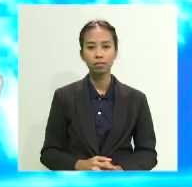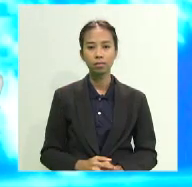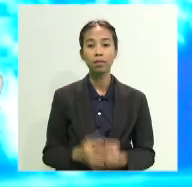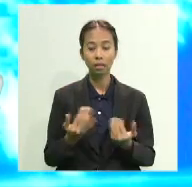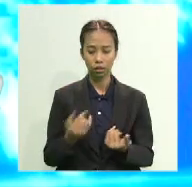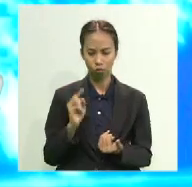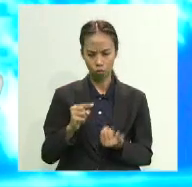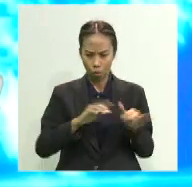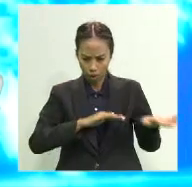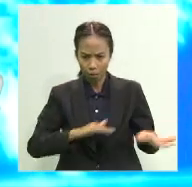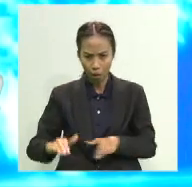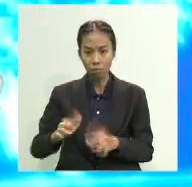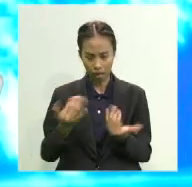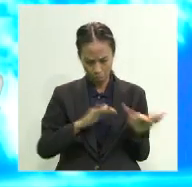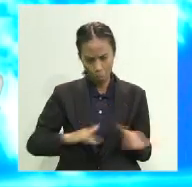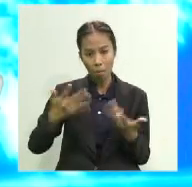ความพร้อมเราสะสมมา30ปีแล้วนะ